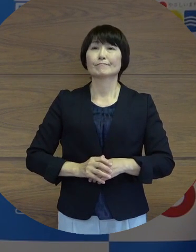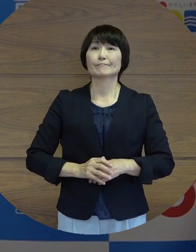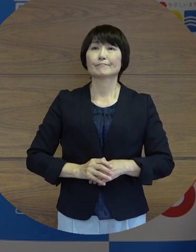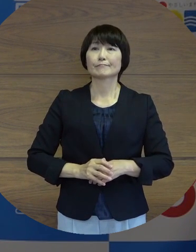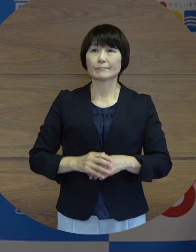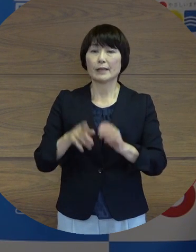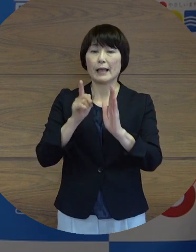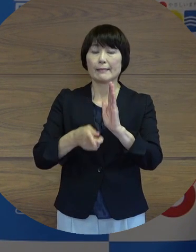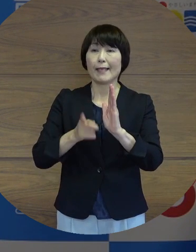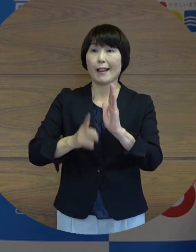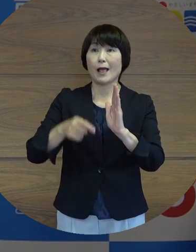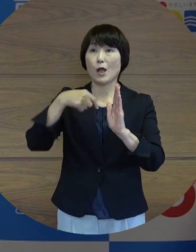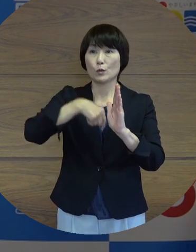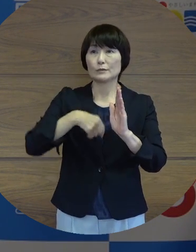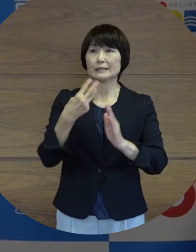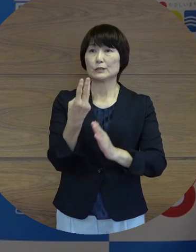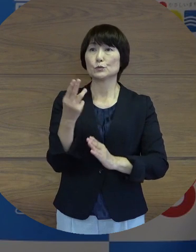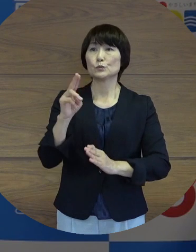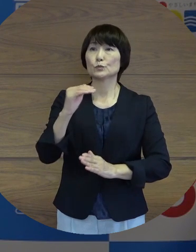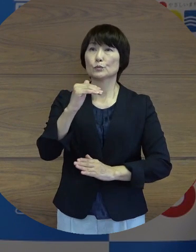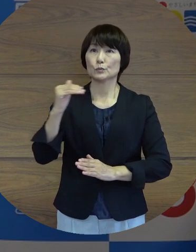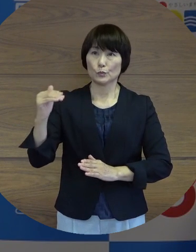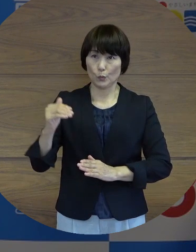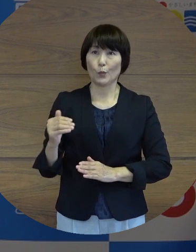寺内ゆうごちゃん、